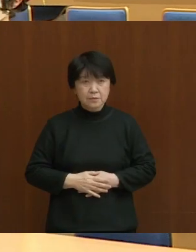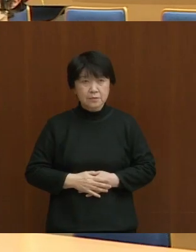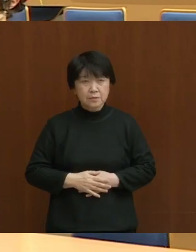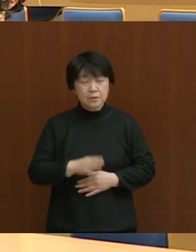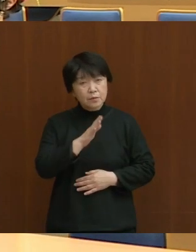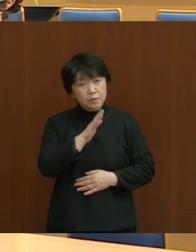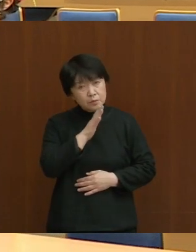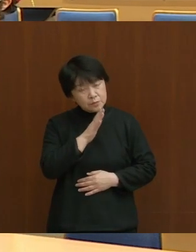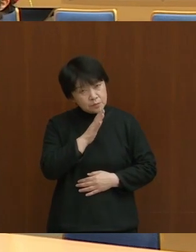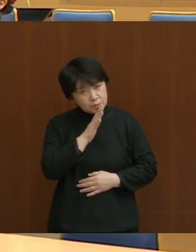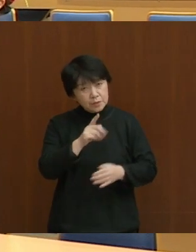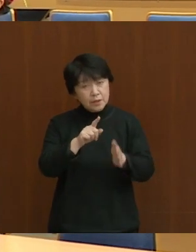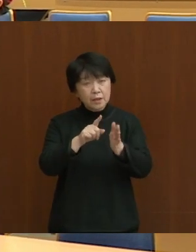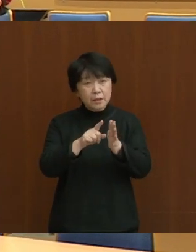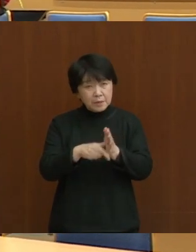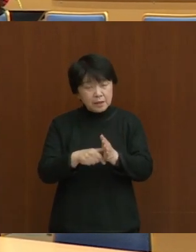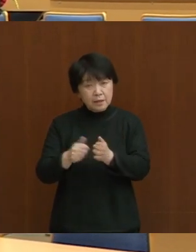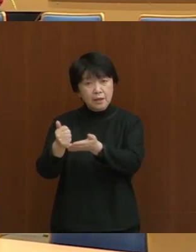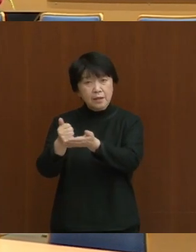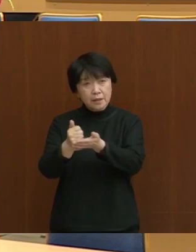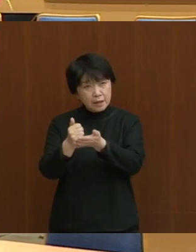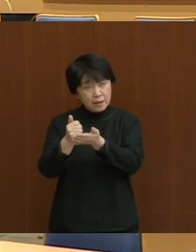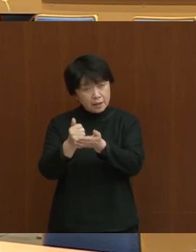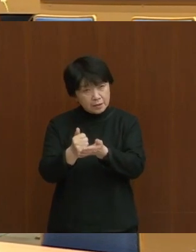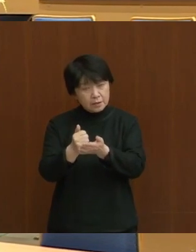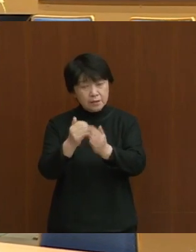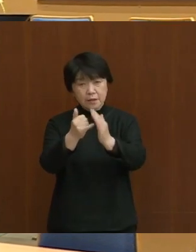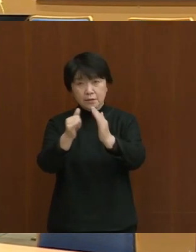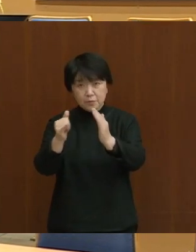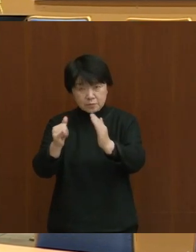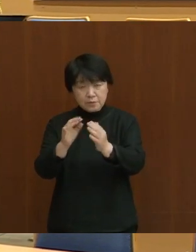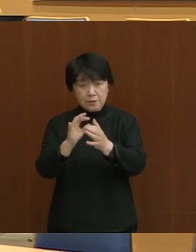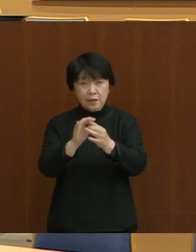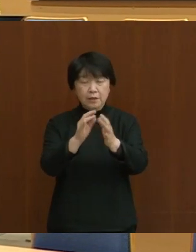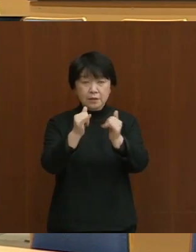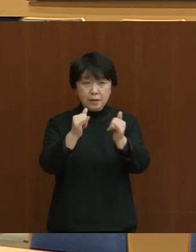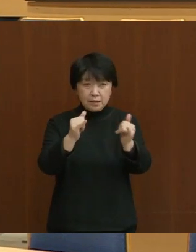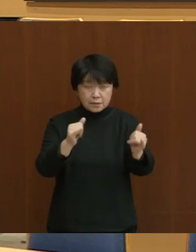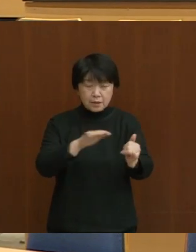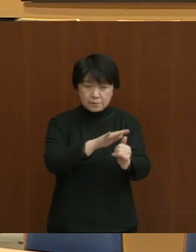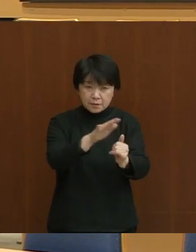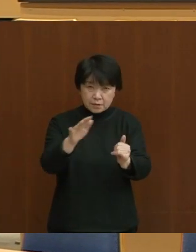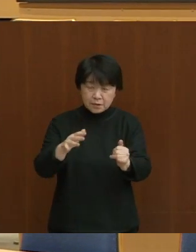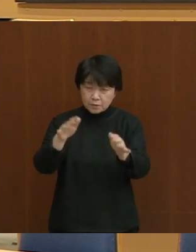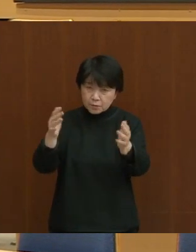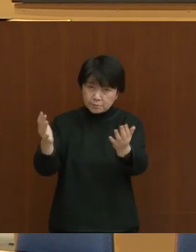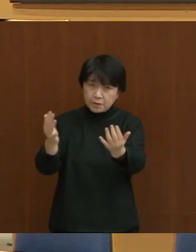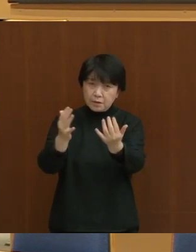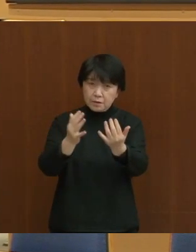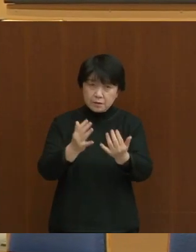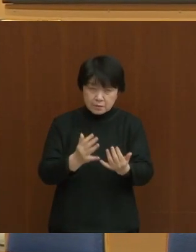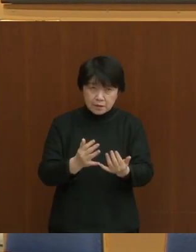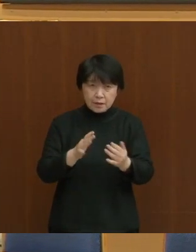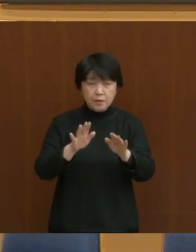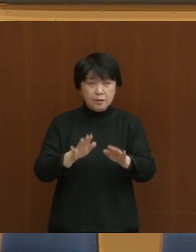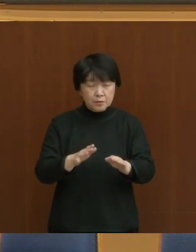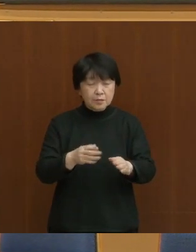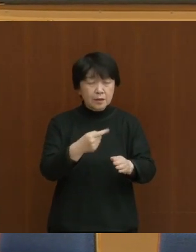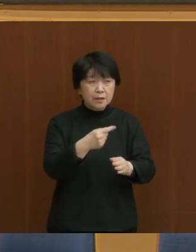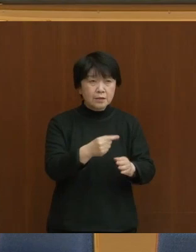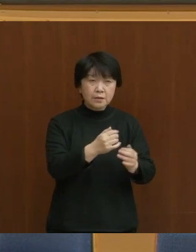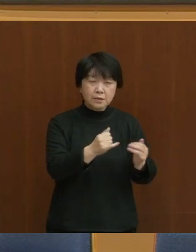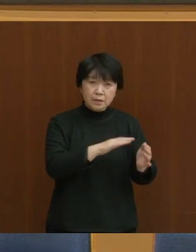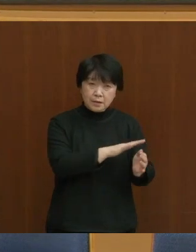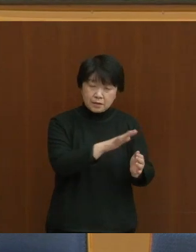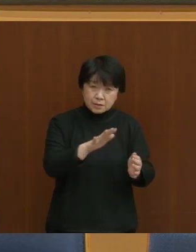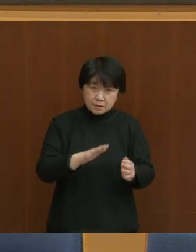れば来賓やご家族関係者の方々をお招きし、本学の教職員